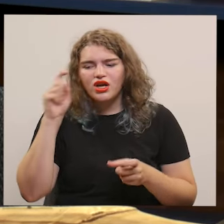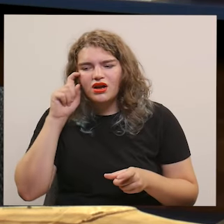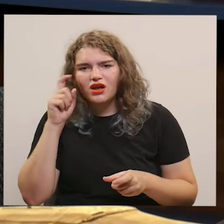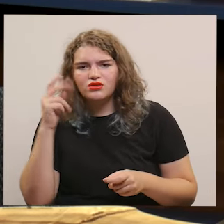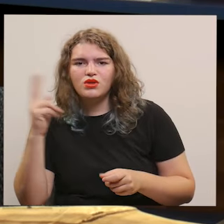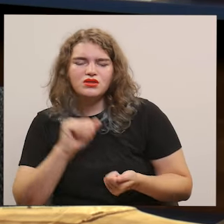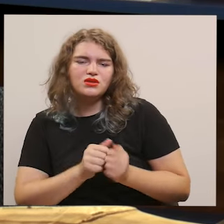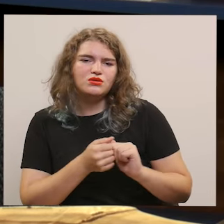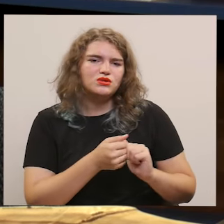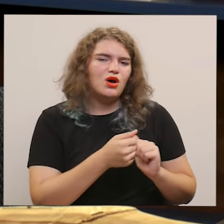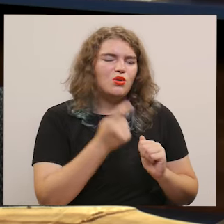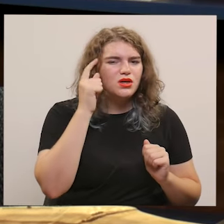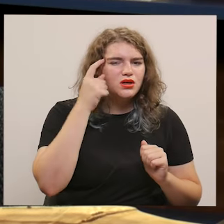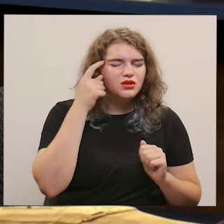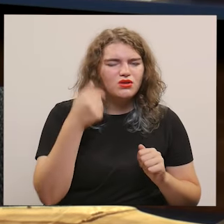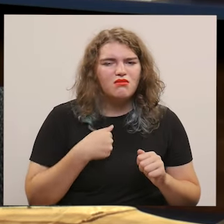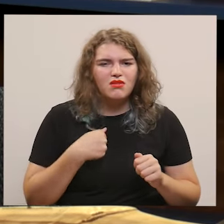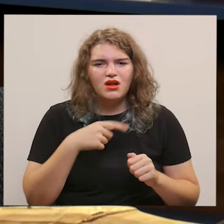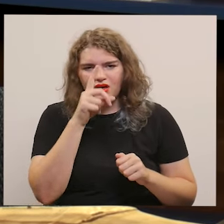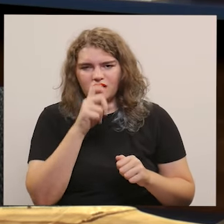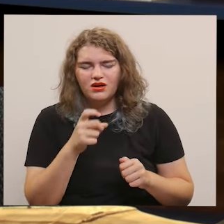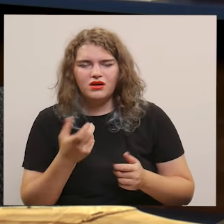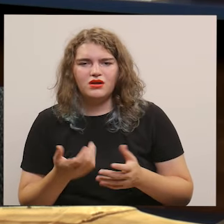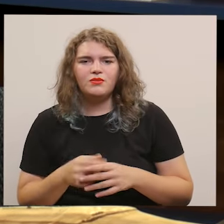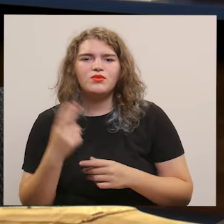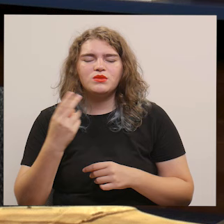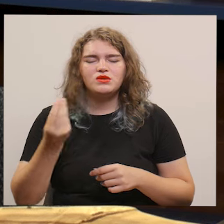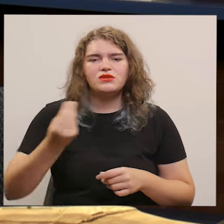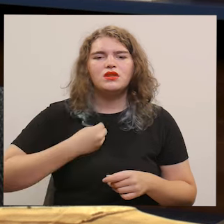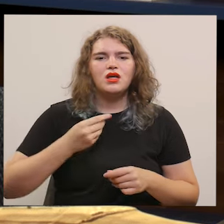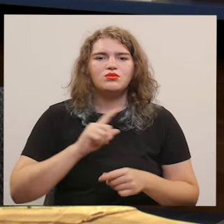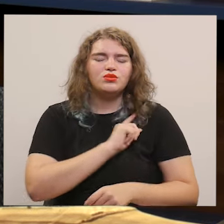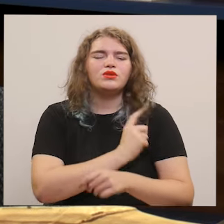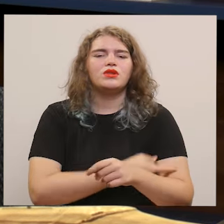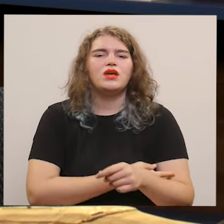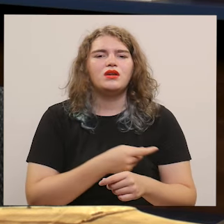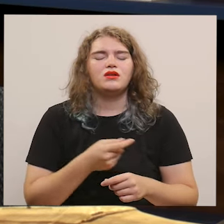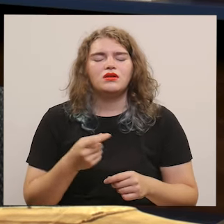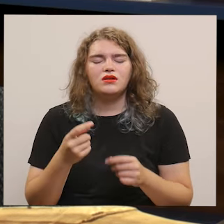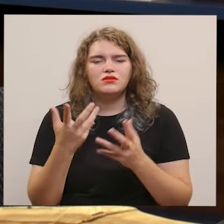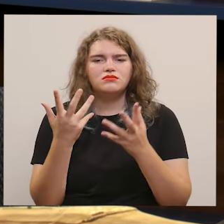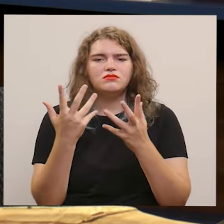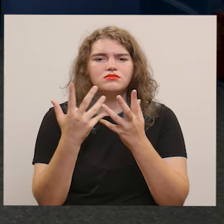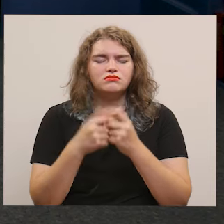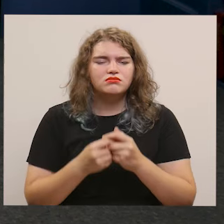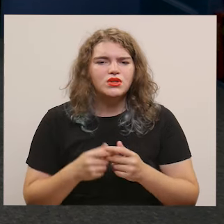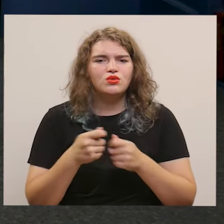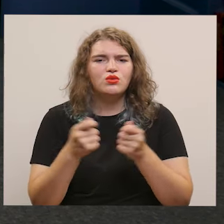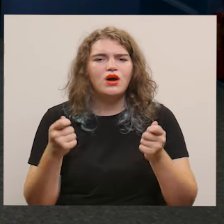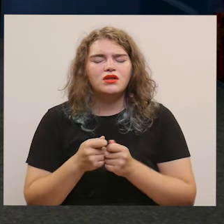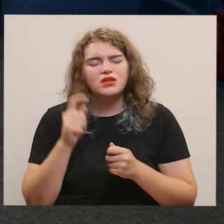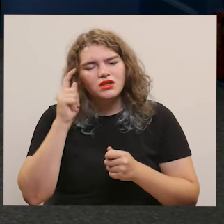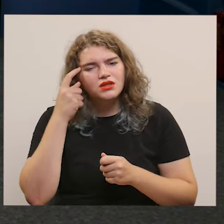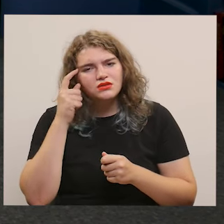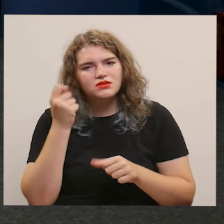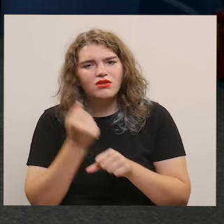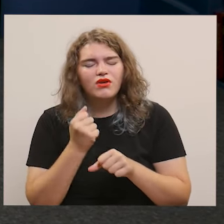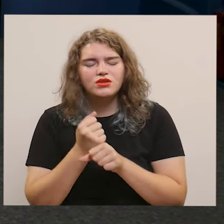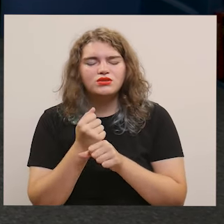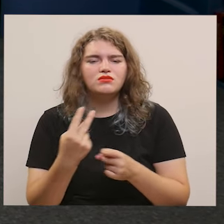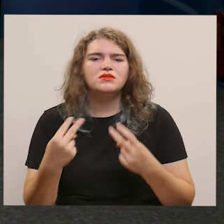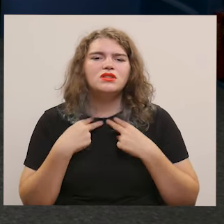pentru că în Biblie ne spune că Dumnezeu ne-a dat putere ca noi, nu? Să coordonăm gândurile noastre, să le facem